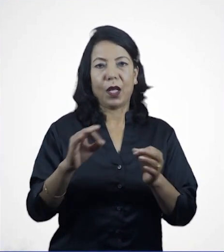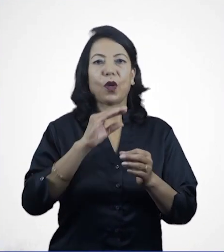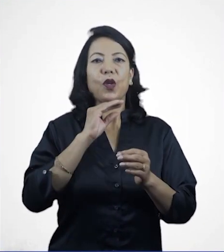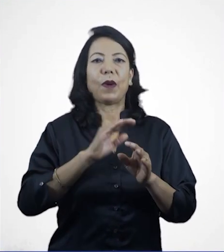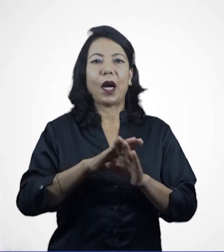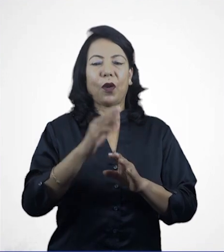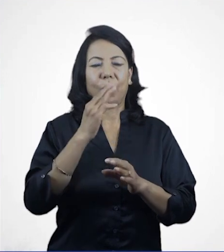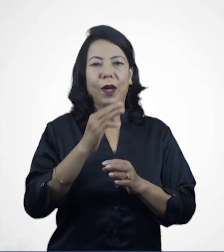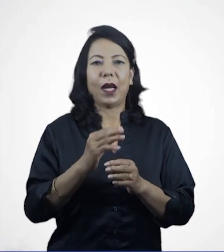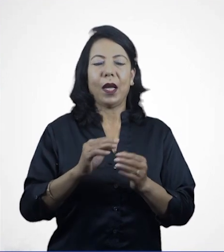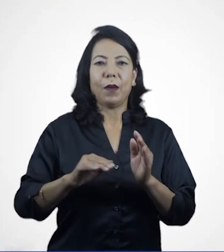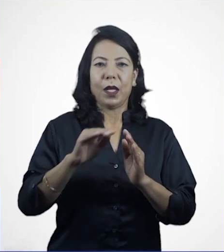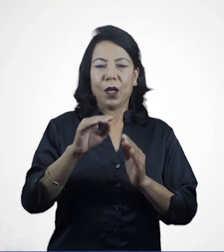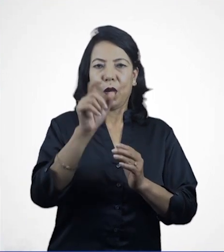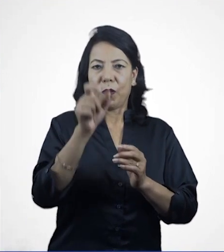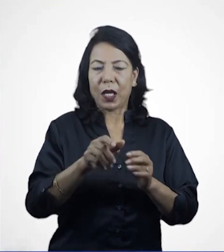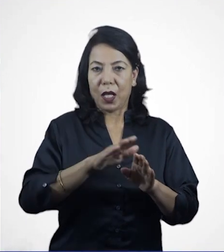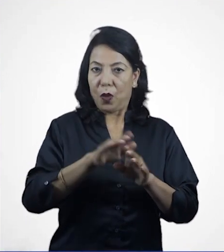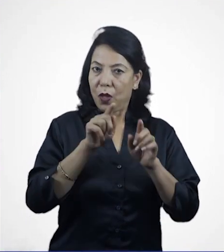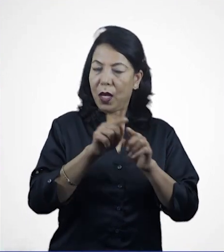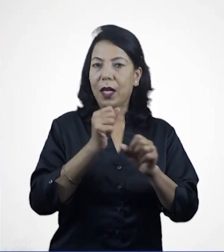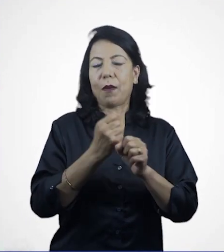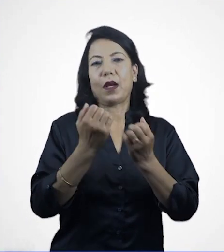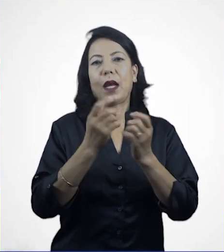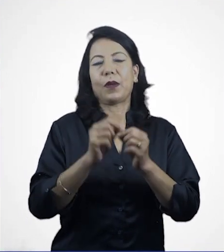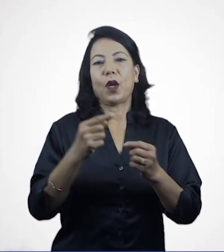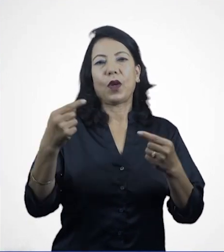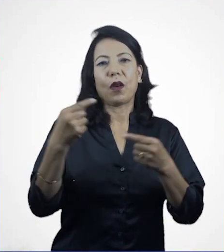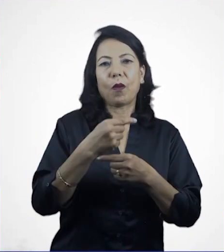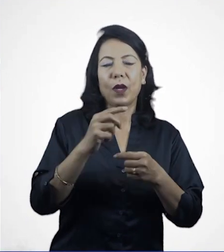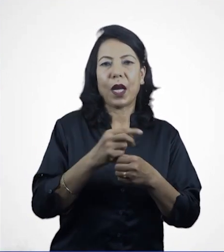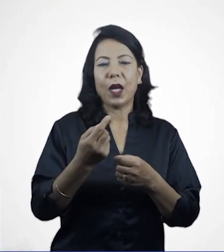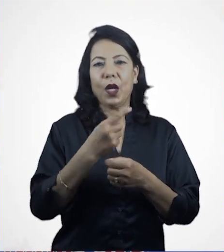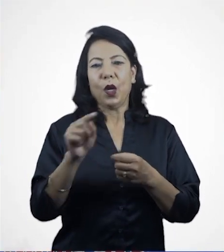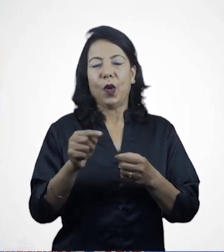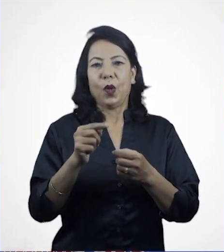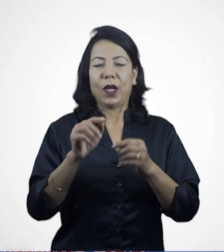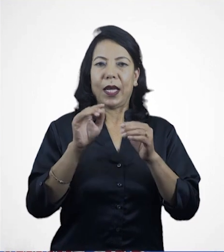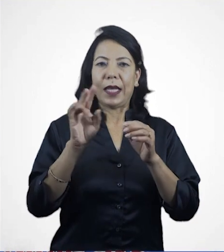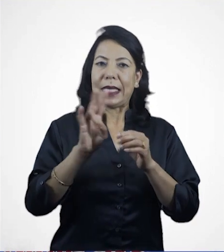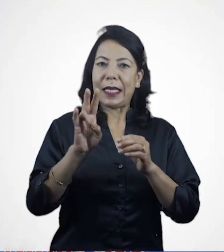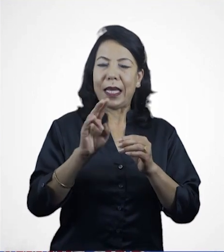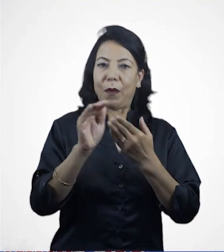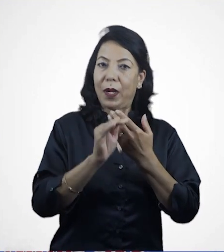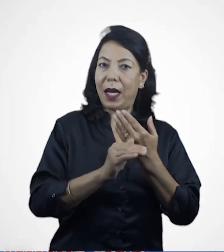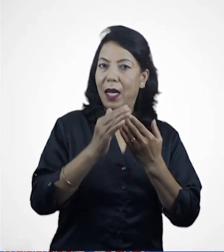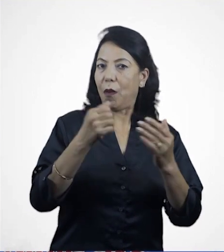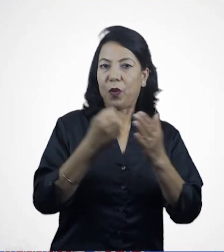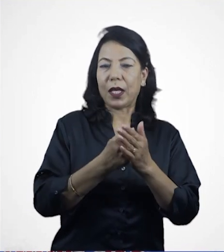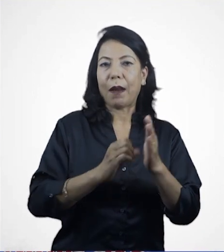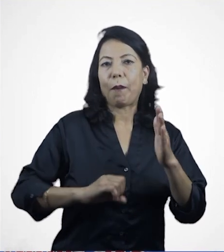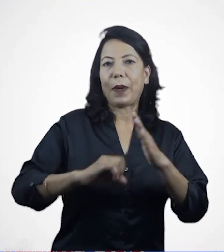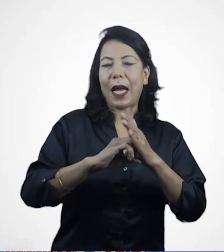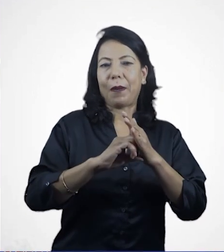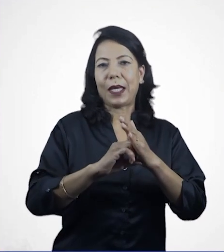उर बिविन्न स्टेज को ब्यक्ति लाई काम लाई अउटा डिजाइन आएउटा सिचन प्राना बुग दाईने, ता प्राइमेरी लेवल